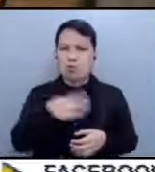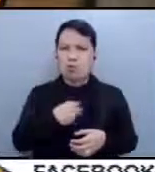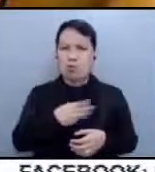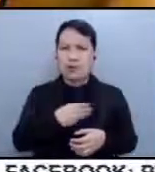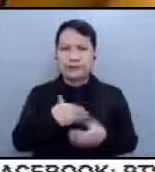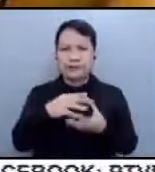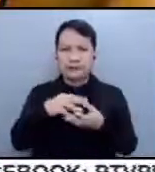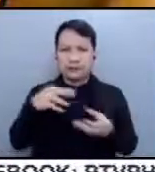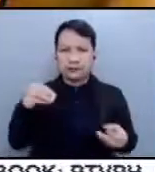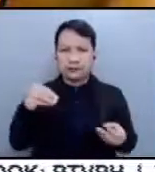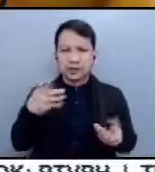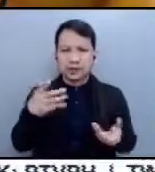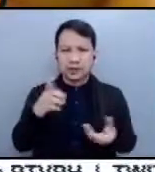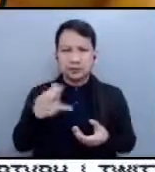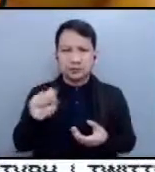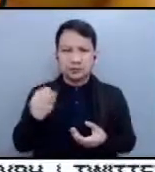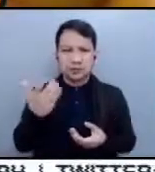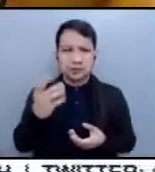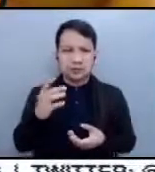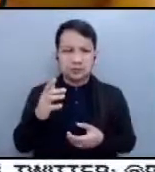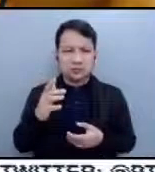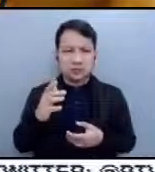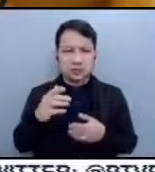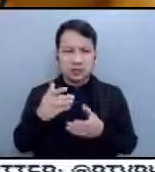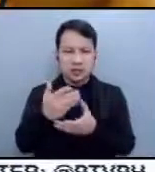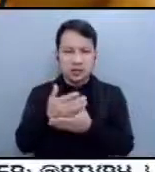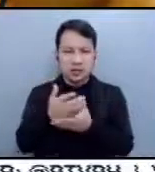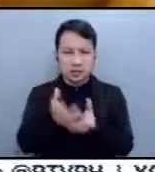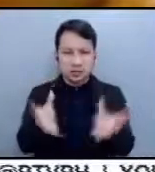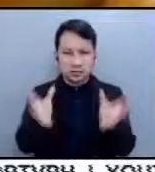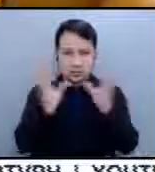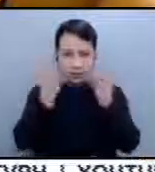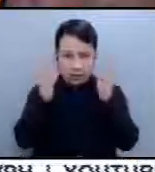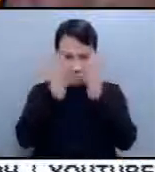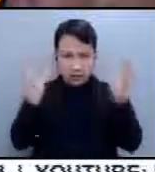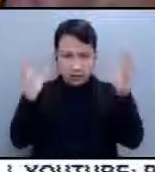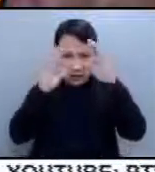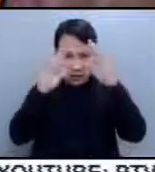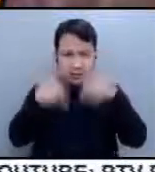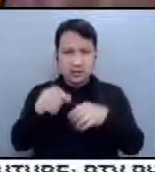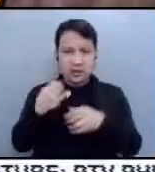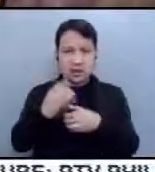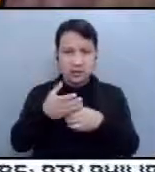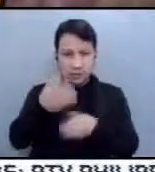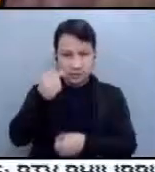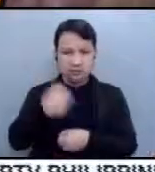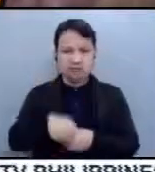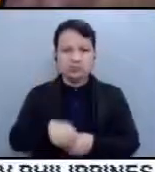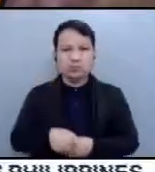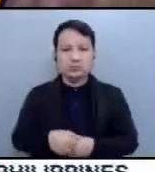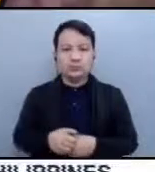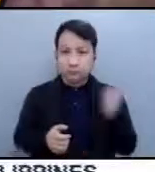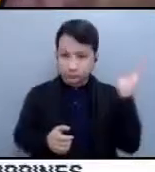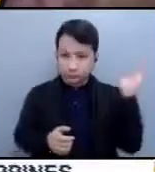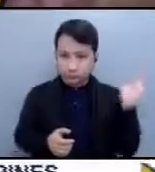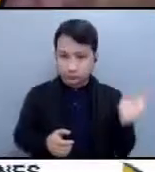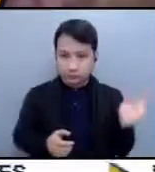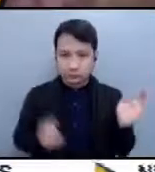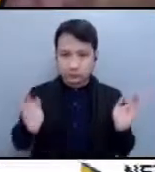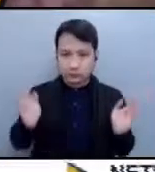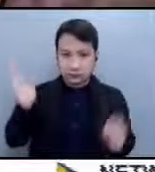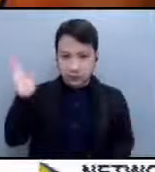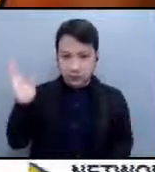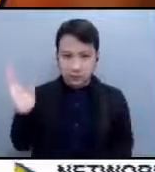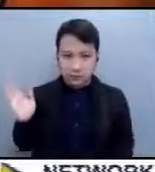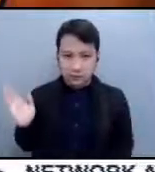kilo, kalabasa 50 pesos per kilo, ang carrots 120 pesos per kilo, yung okra, sitaw, petchay